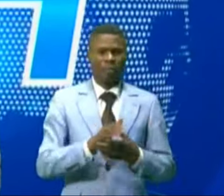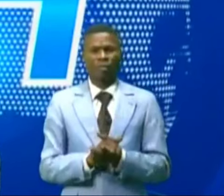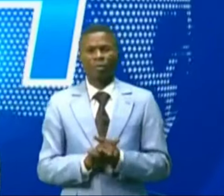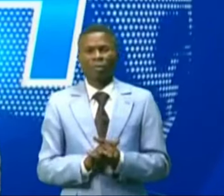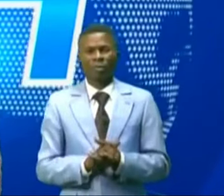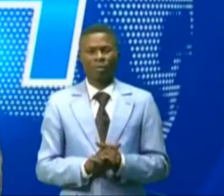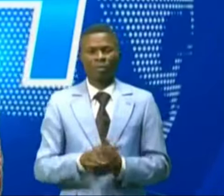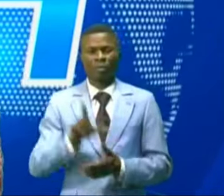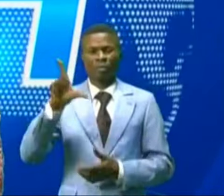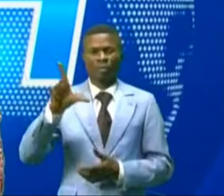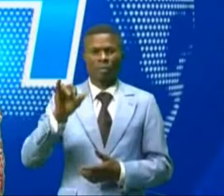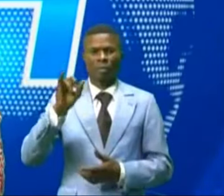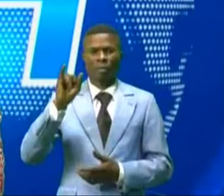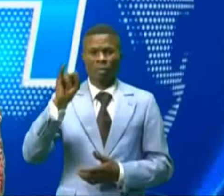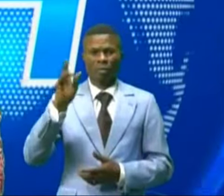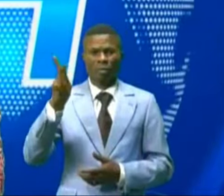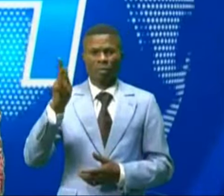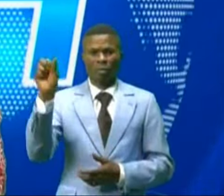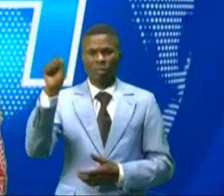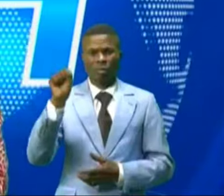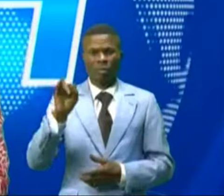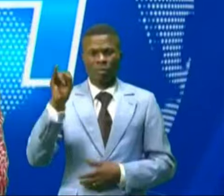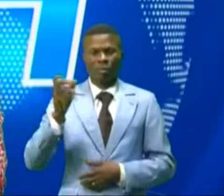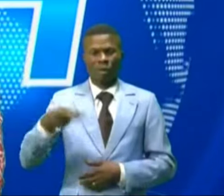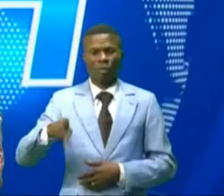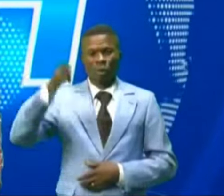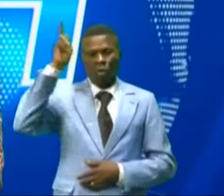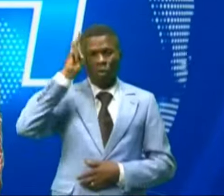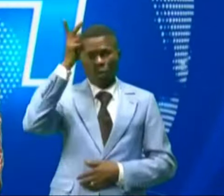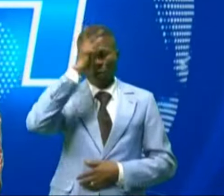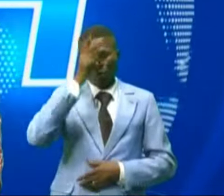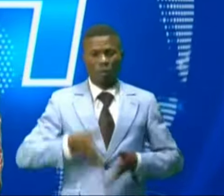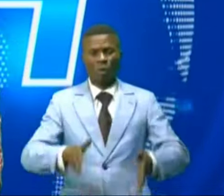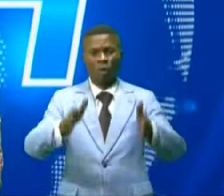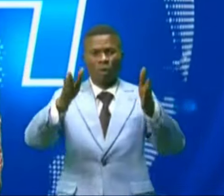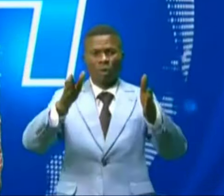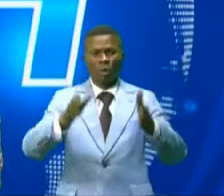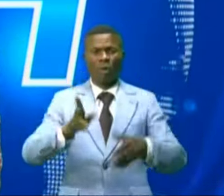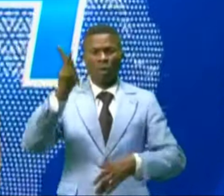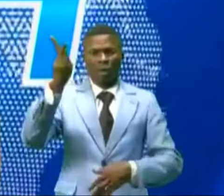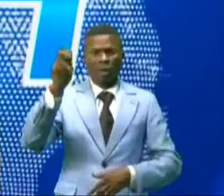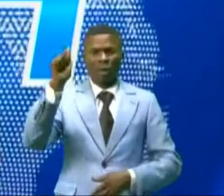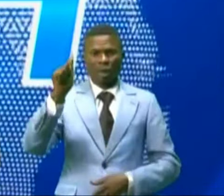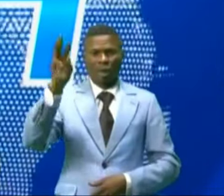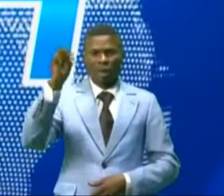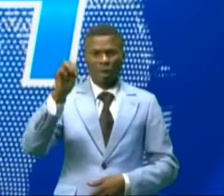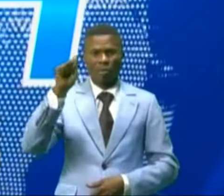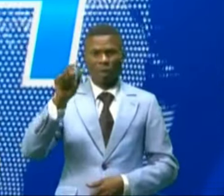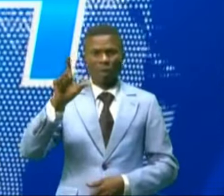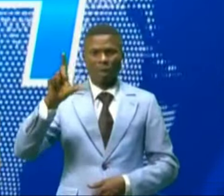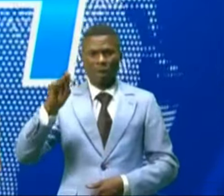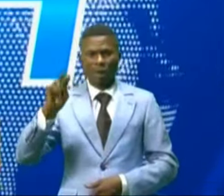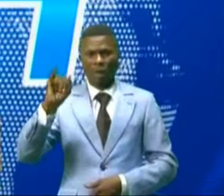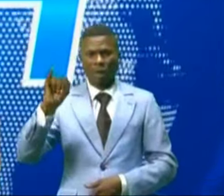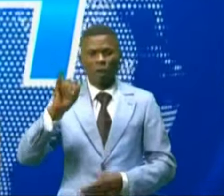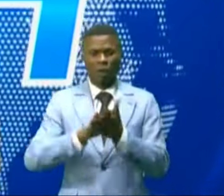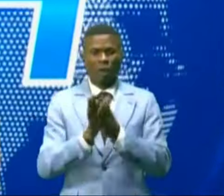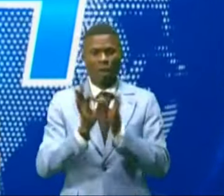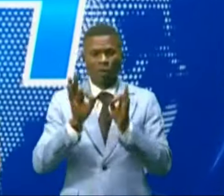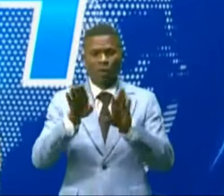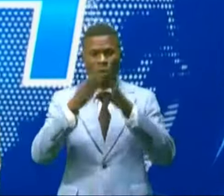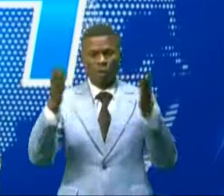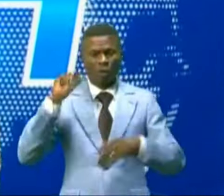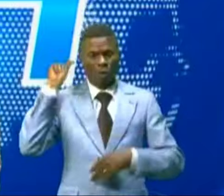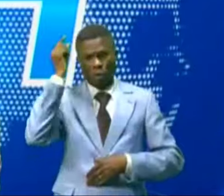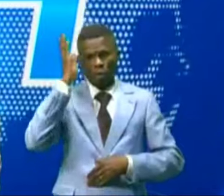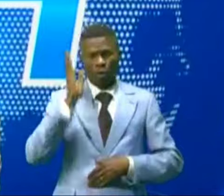À Likasi, dans la province du Haut-Katanga, le boulevard Kamagnola fera bientôt peau neuve. Le gouverneur de